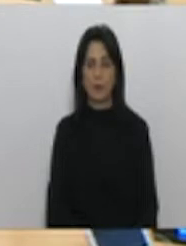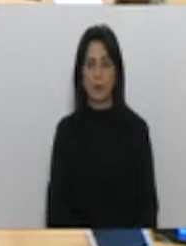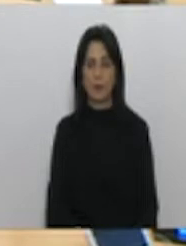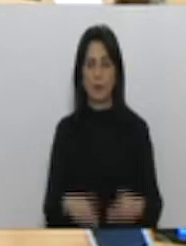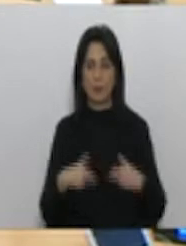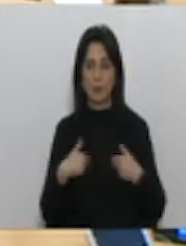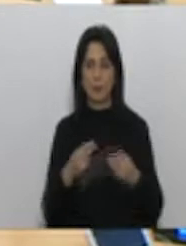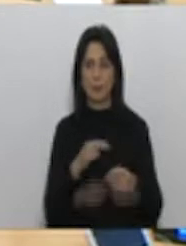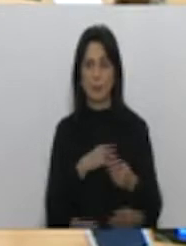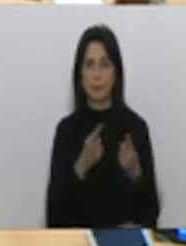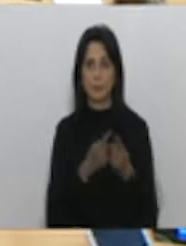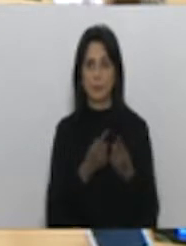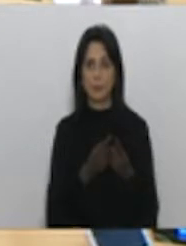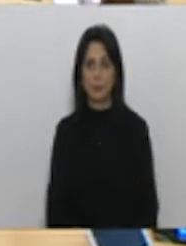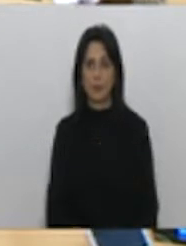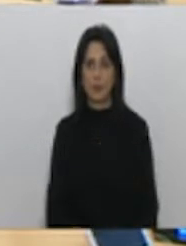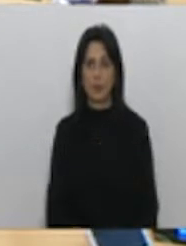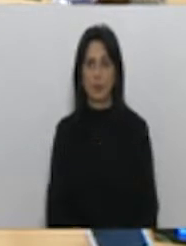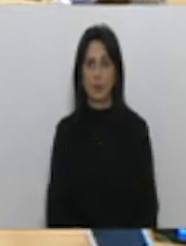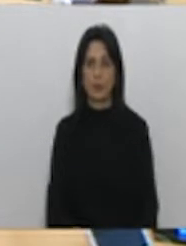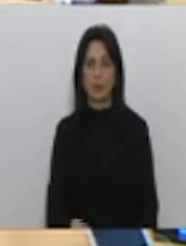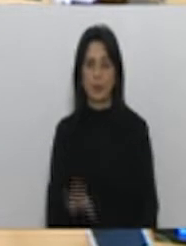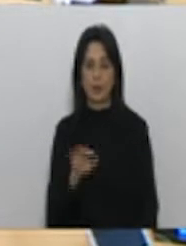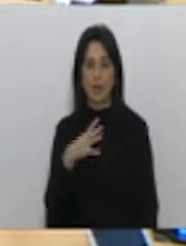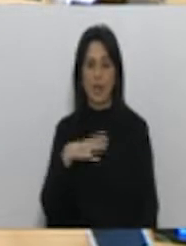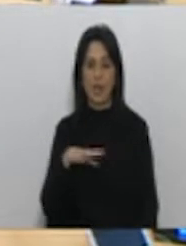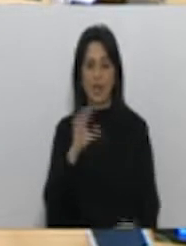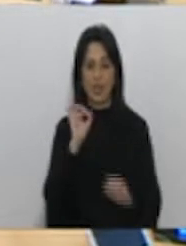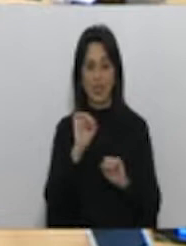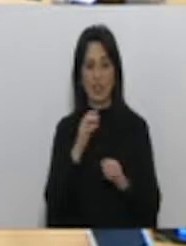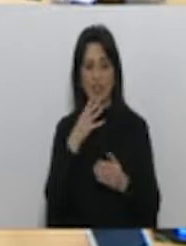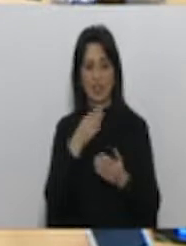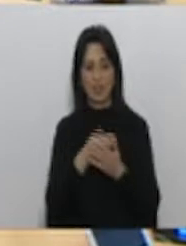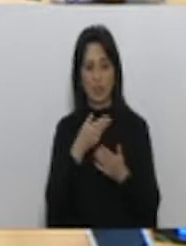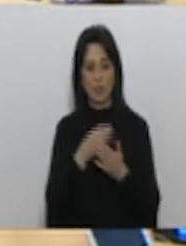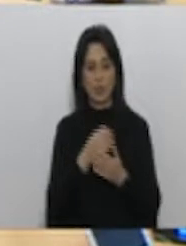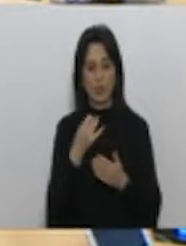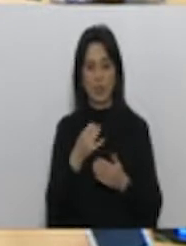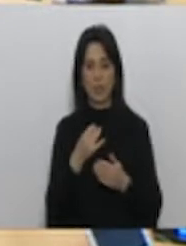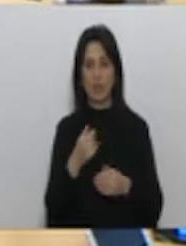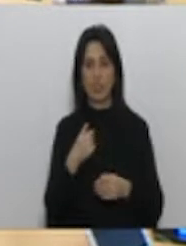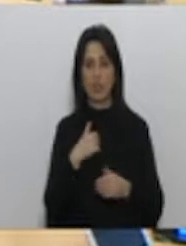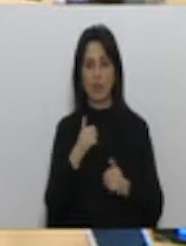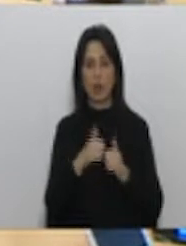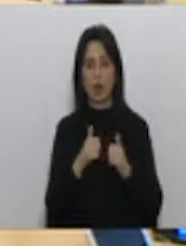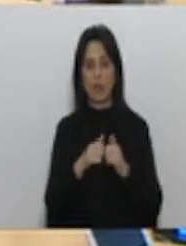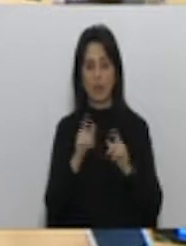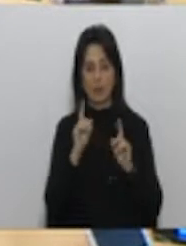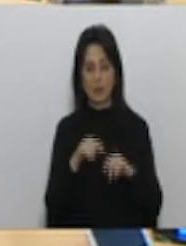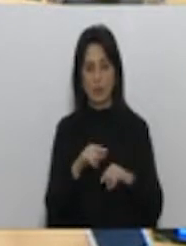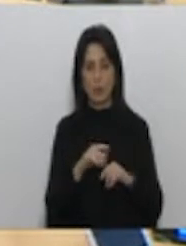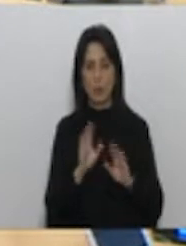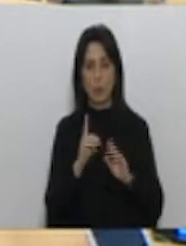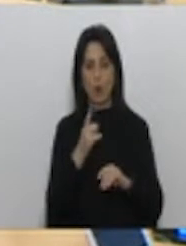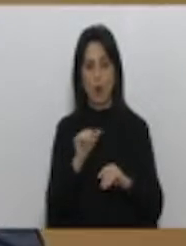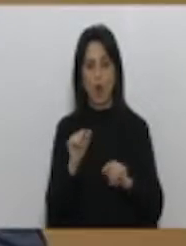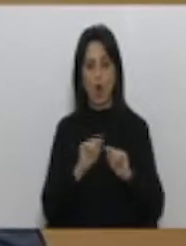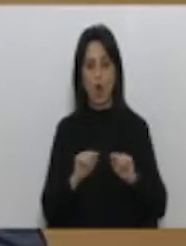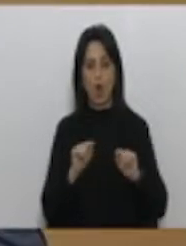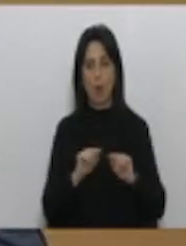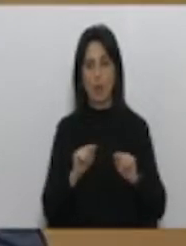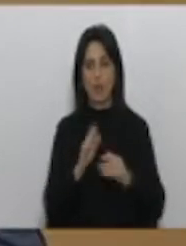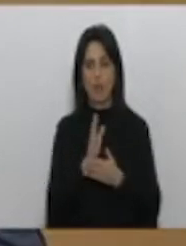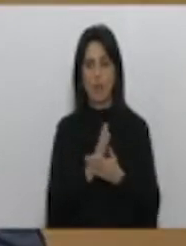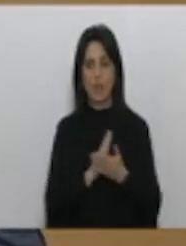მოგესალმებით კოლეგებო. ყველა ქვეყანა იცავს თავის ინტერესებს. ჩვენ როგორც ვიცით, მხოლოდ ოპოზიციის